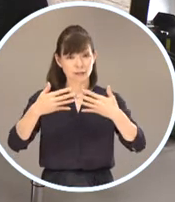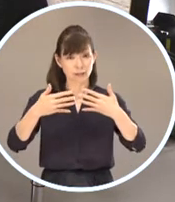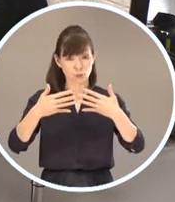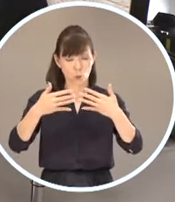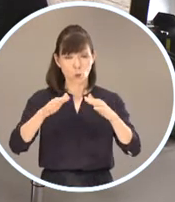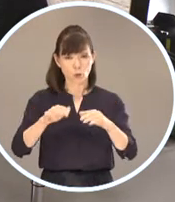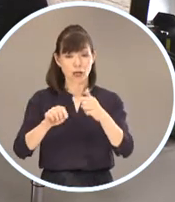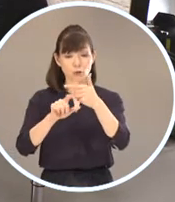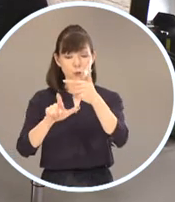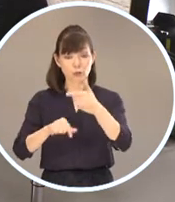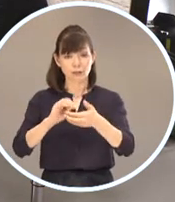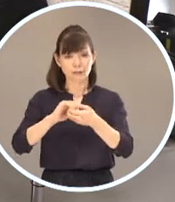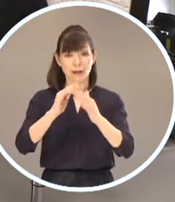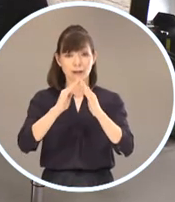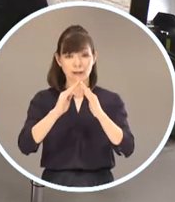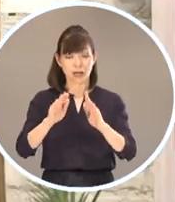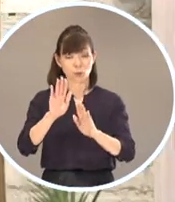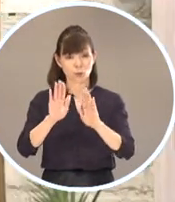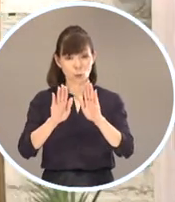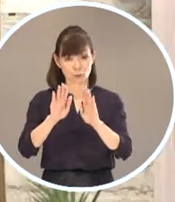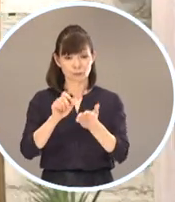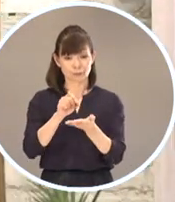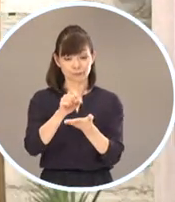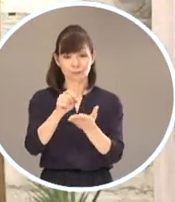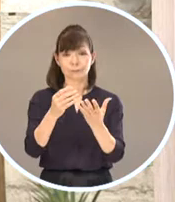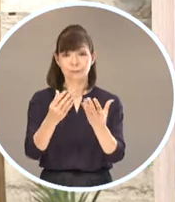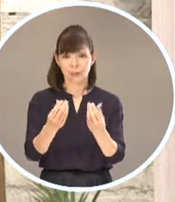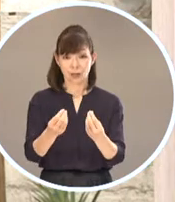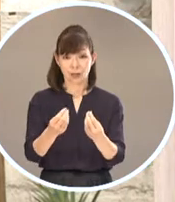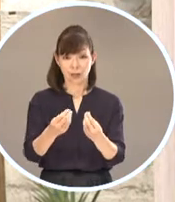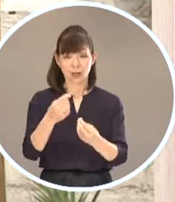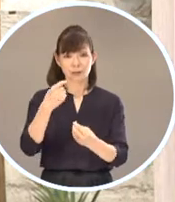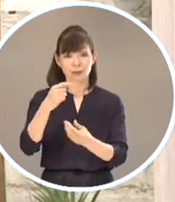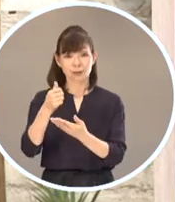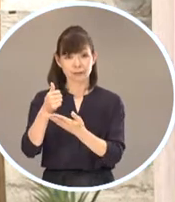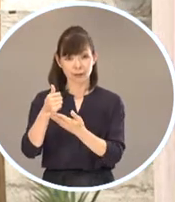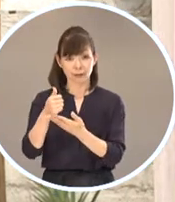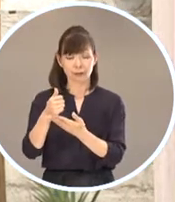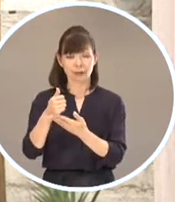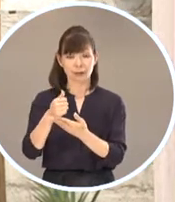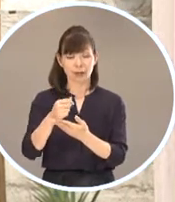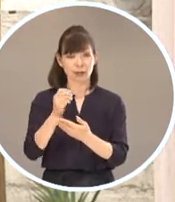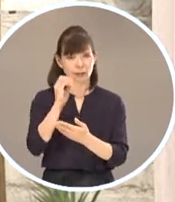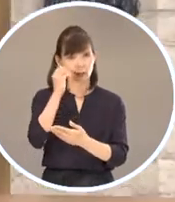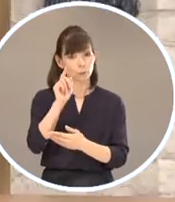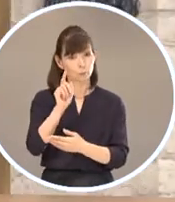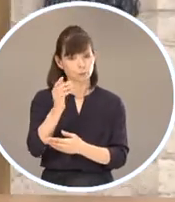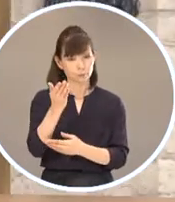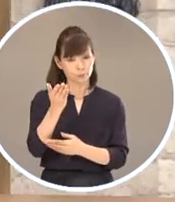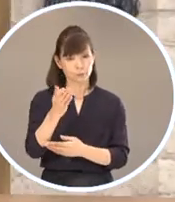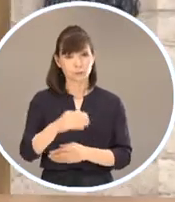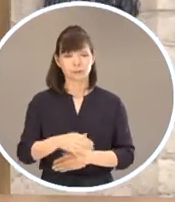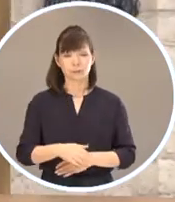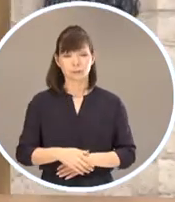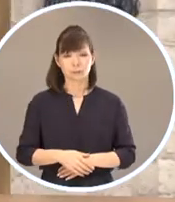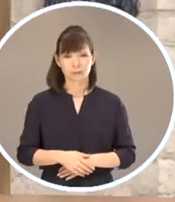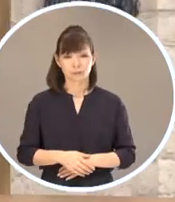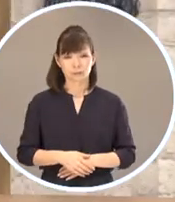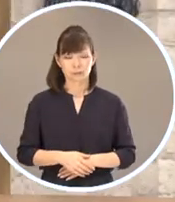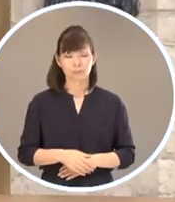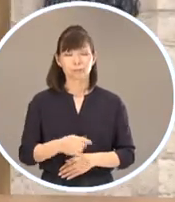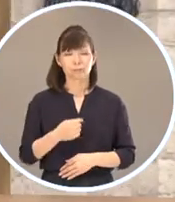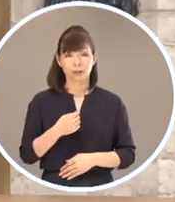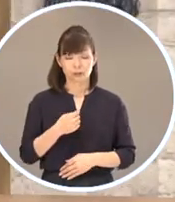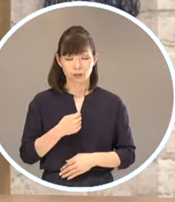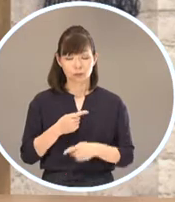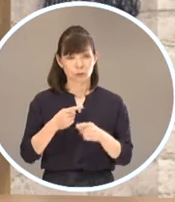回は6月定例会の様子をご覧いただきましたが、細井先生は今回どんな感想を持ってますか？ そうですね、私はやは